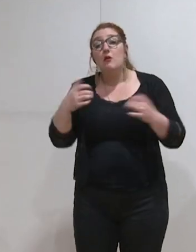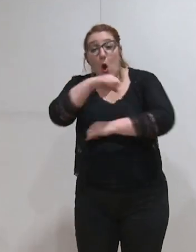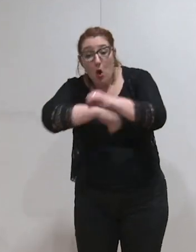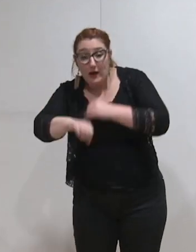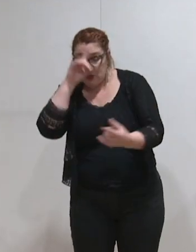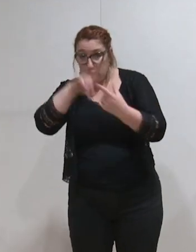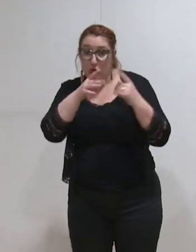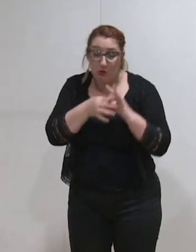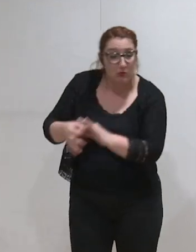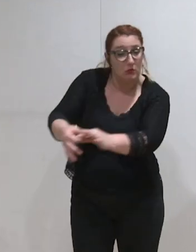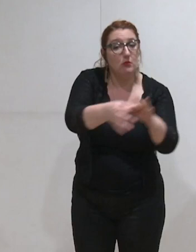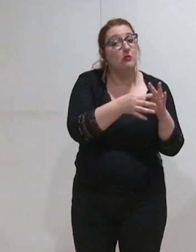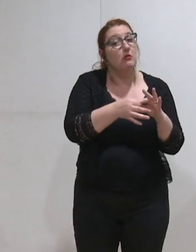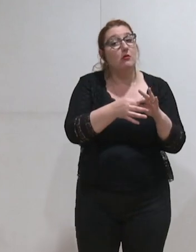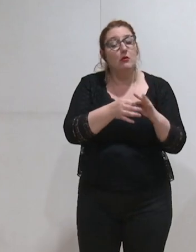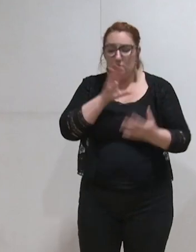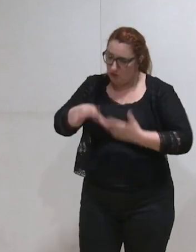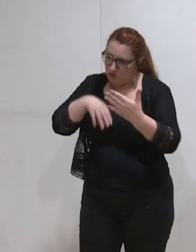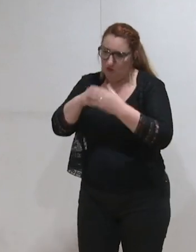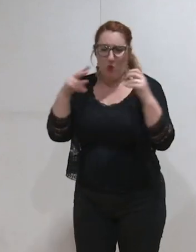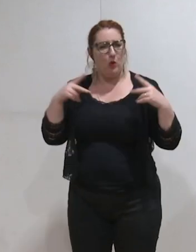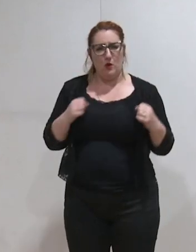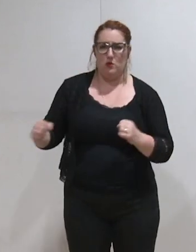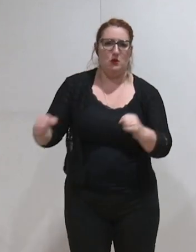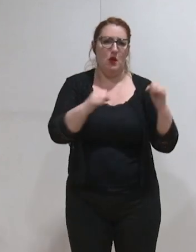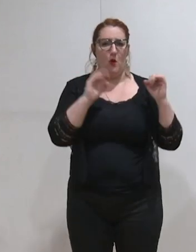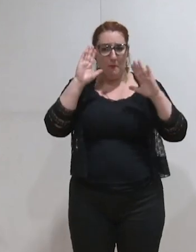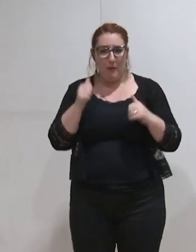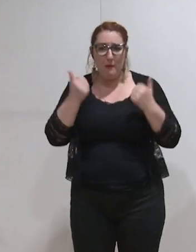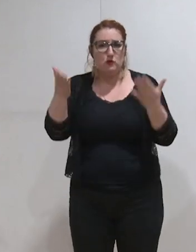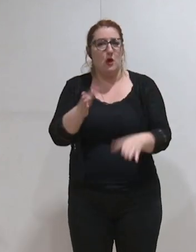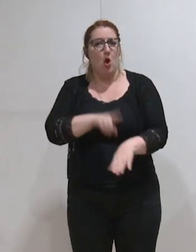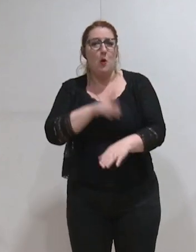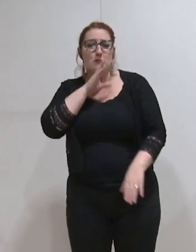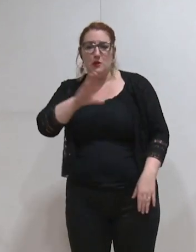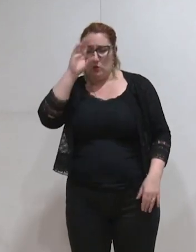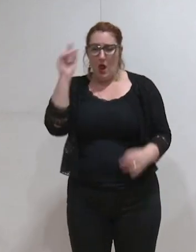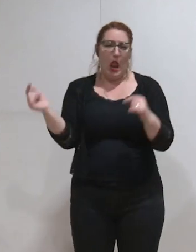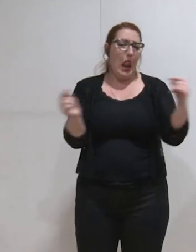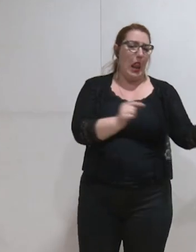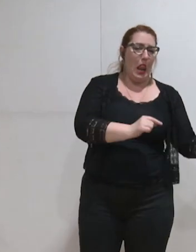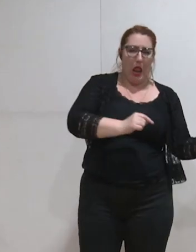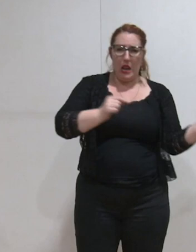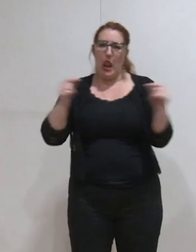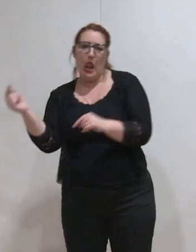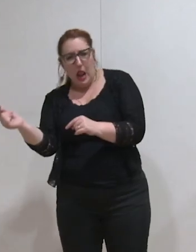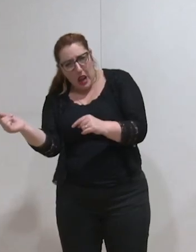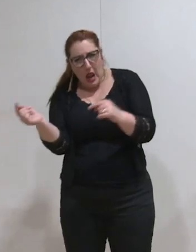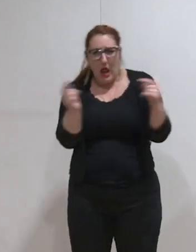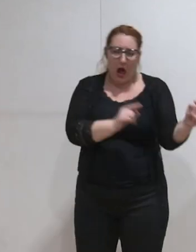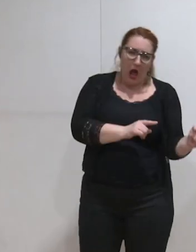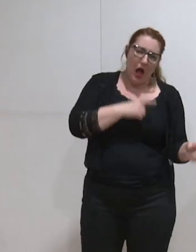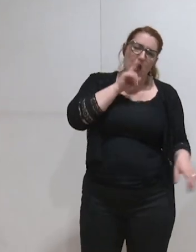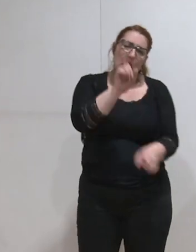qui contribueront au développement de ces associations ça fait consensus entre nous on n pas besoin à minuit de ces polémiques ou de ces insinuation